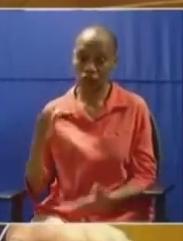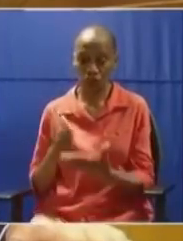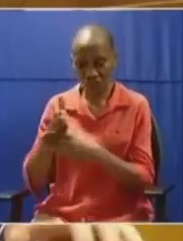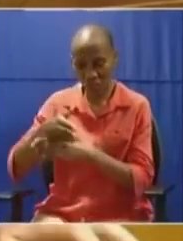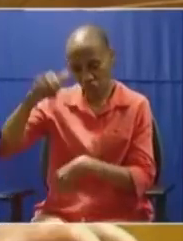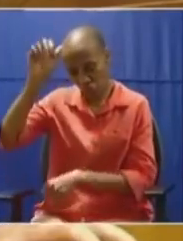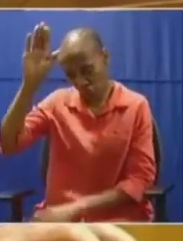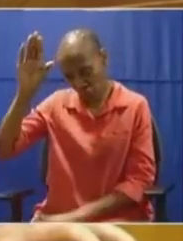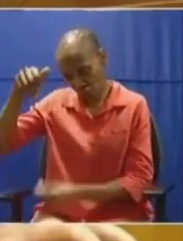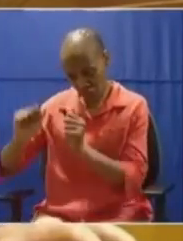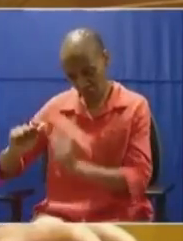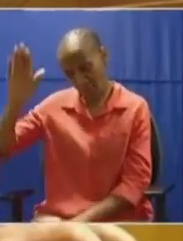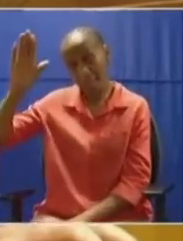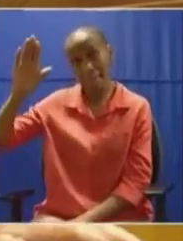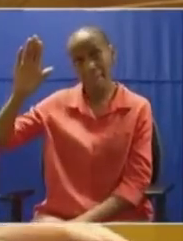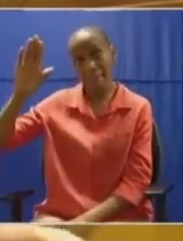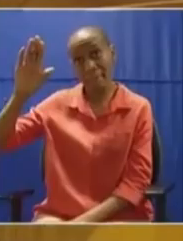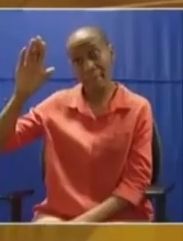zijn om hun soldaten